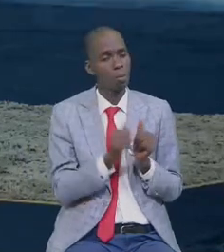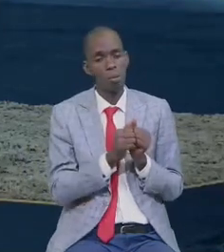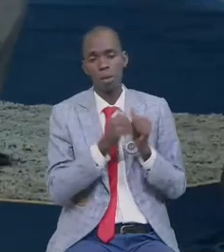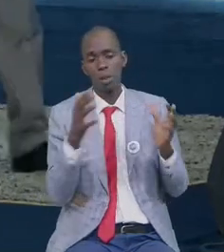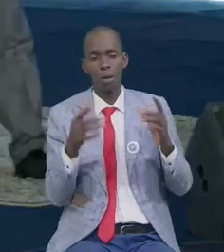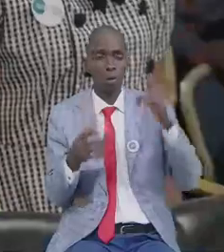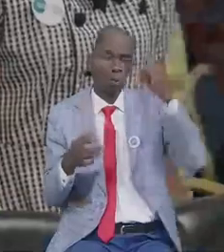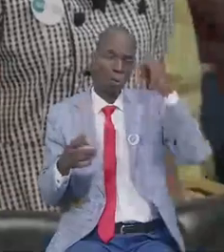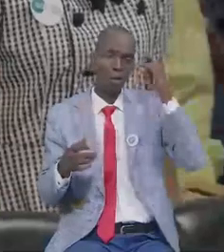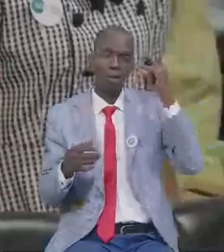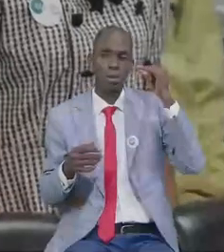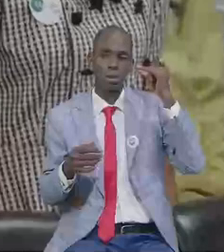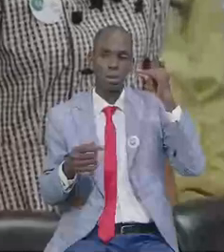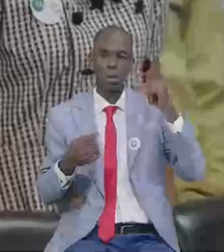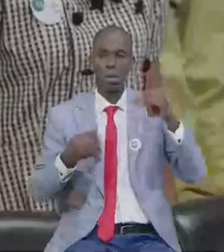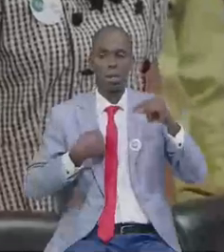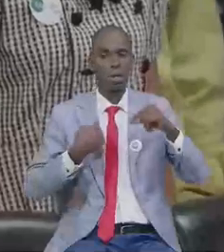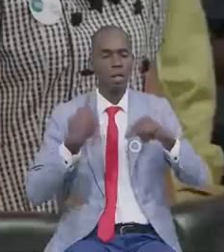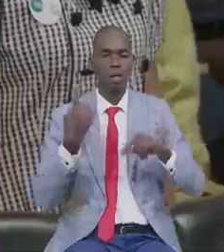Il pensait que sans Moïse, je ne peux pas.